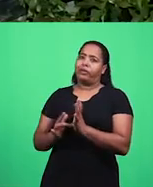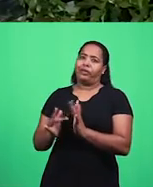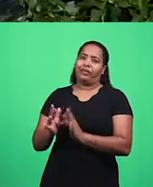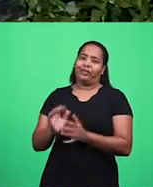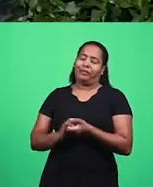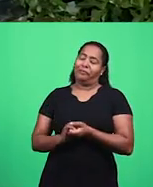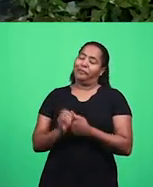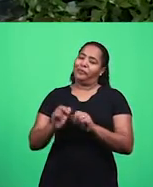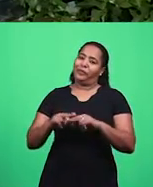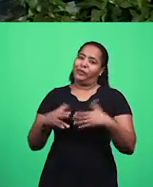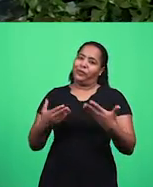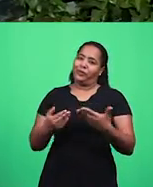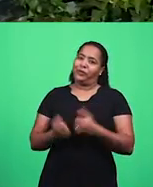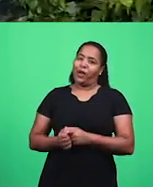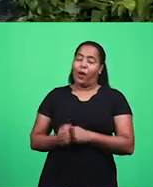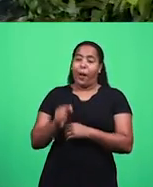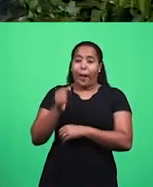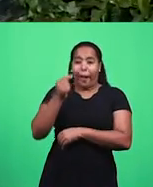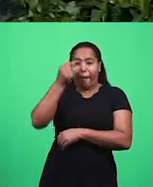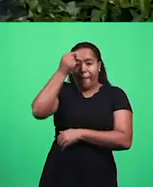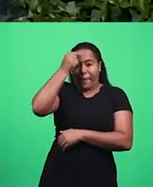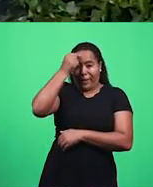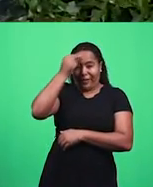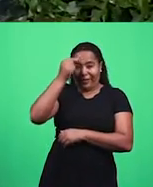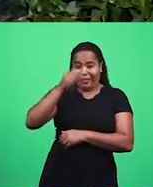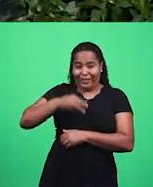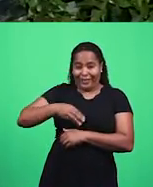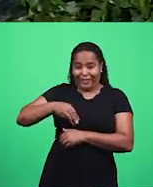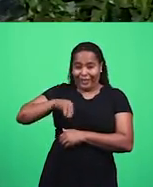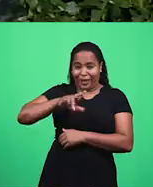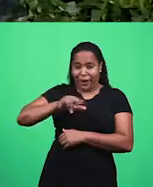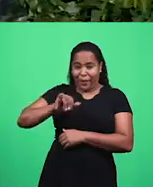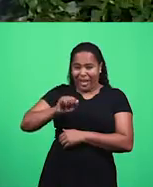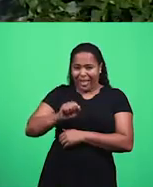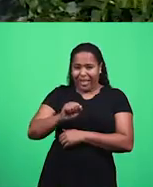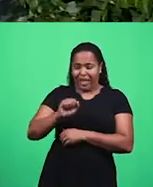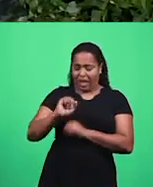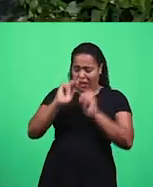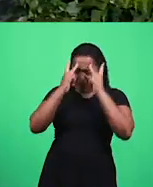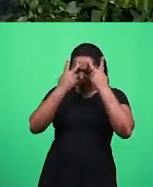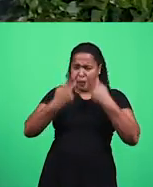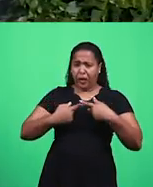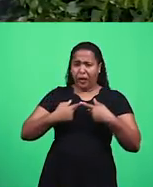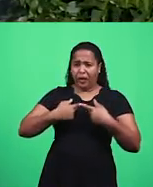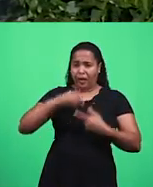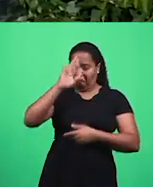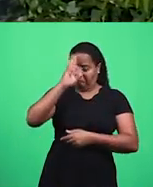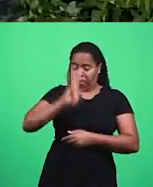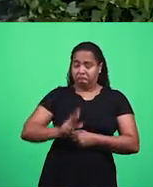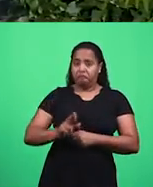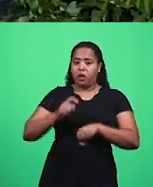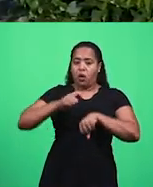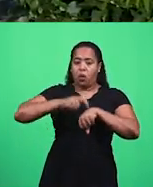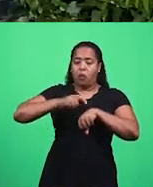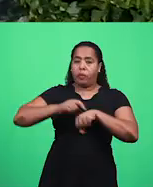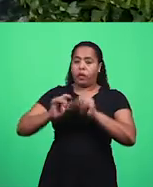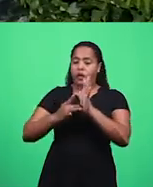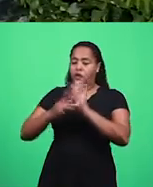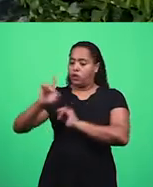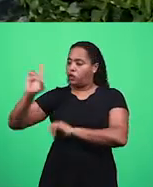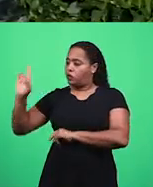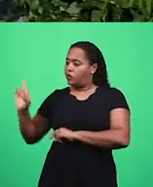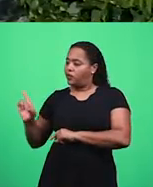узнала Иисуса, потому что глаза ее, очи, они были человеческие. Это она разумно все